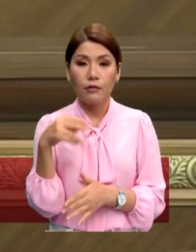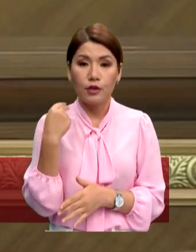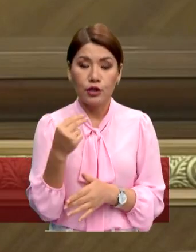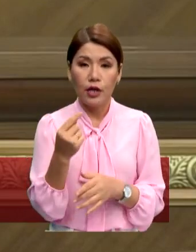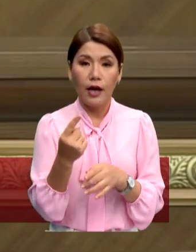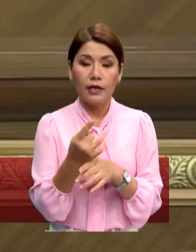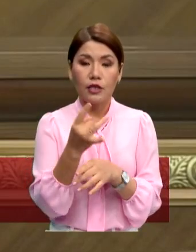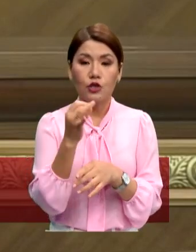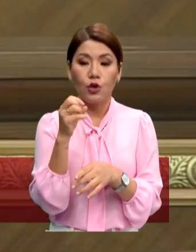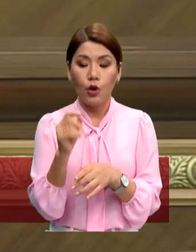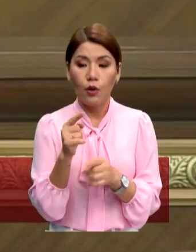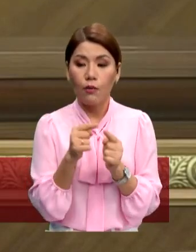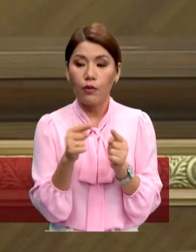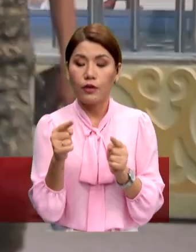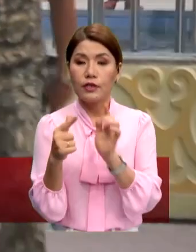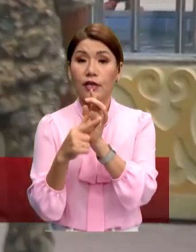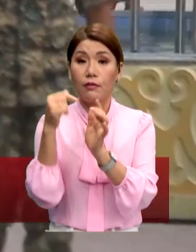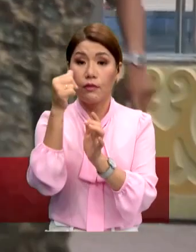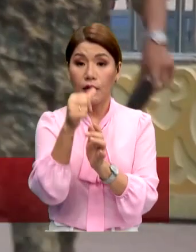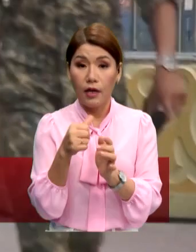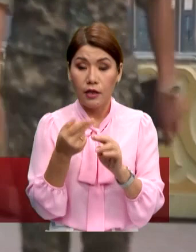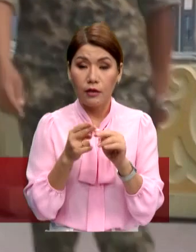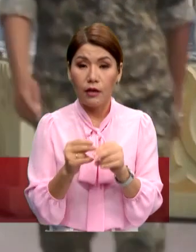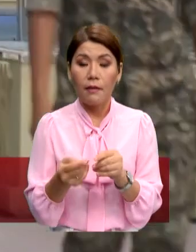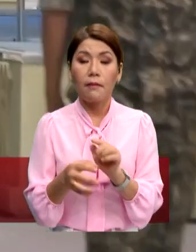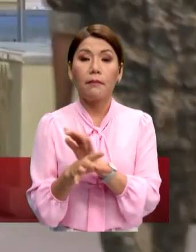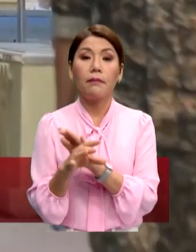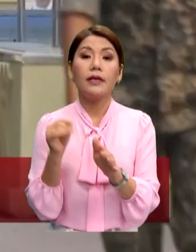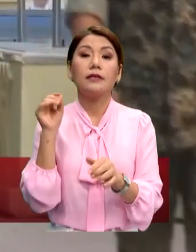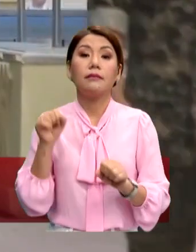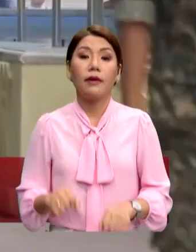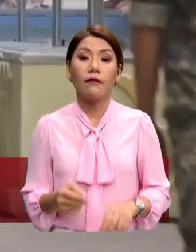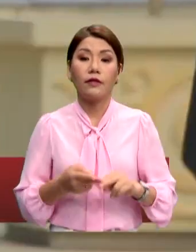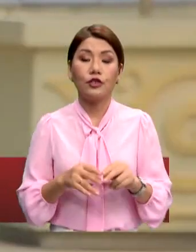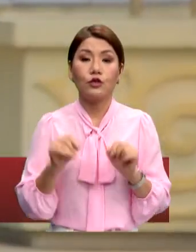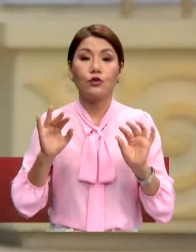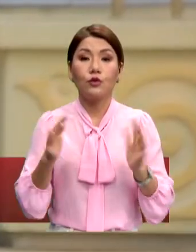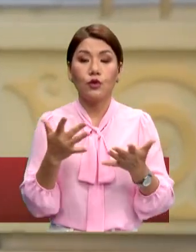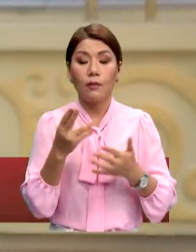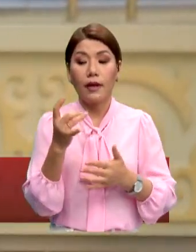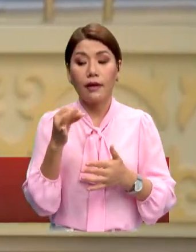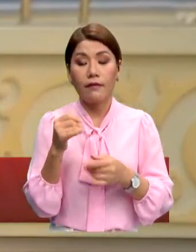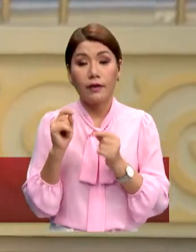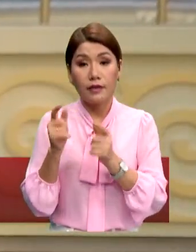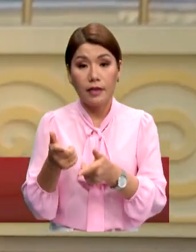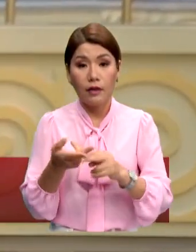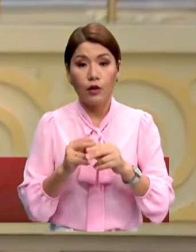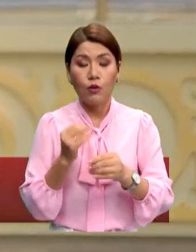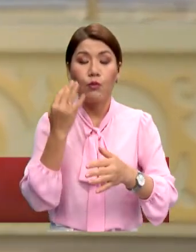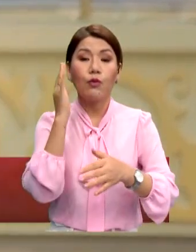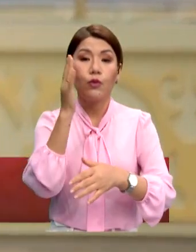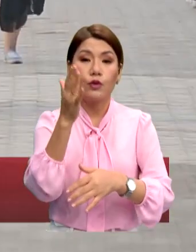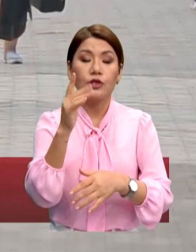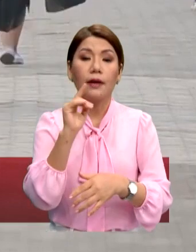один срок продолжительностью в 7 лет без права переизбрания в случае его одобрения парламентом предопределит